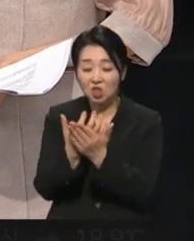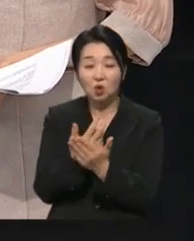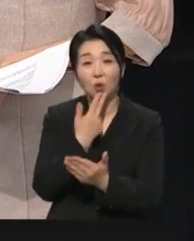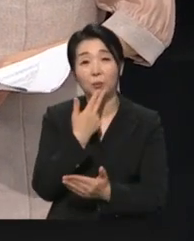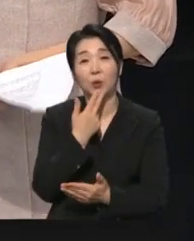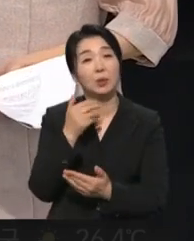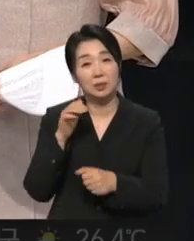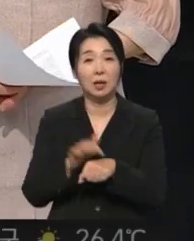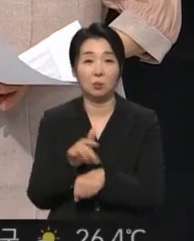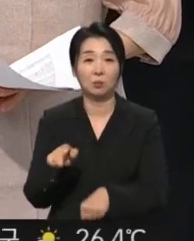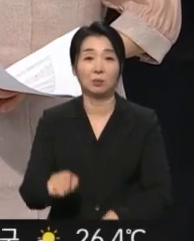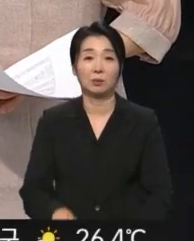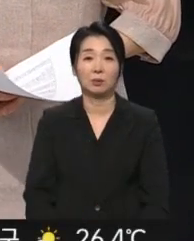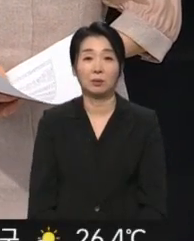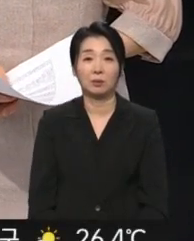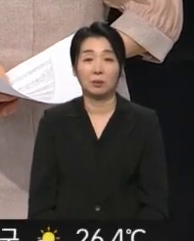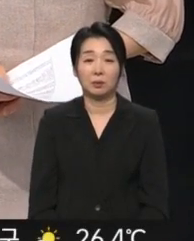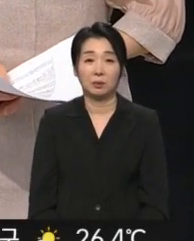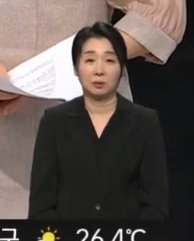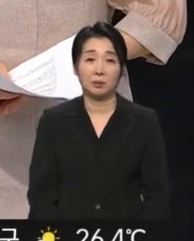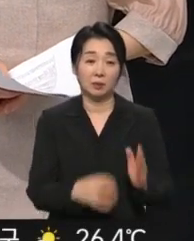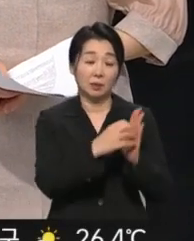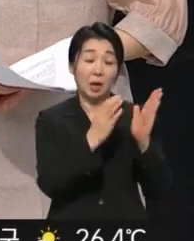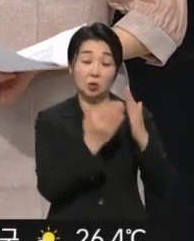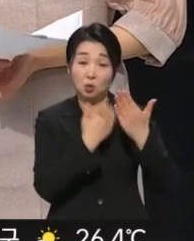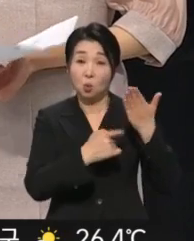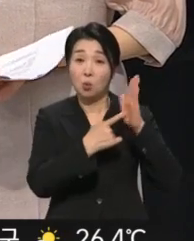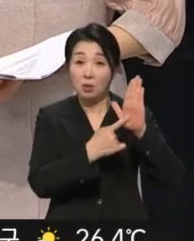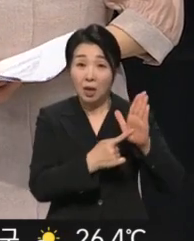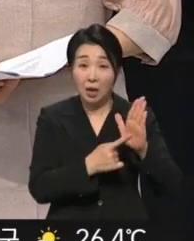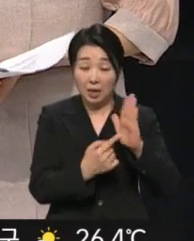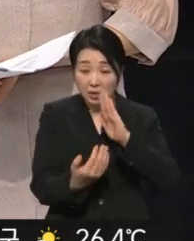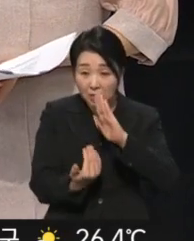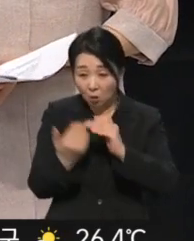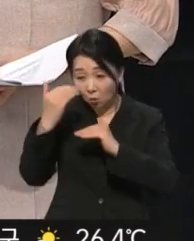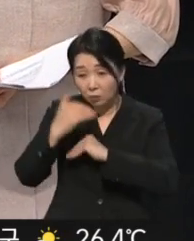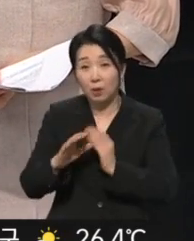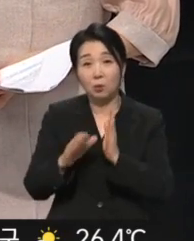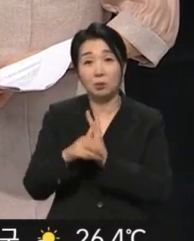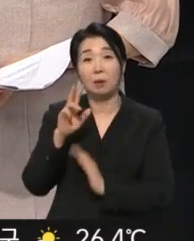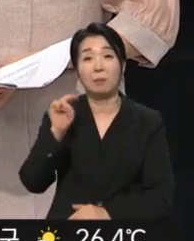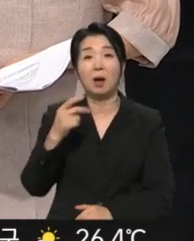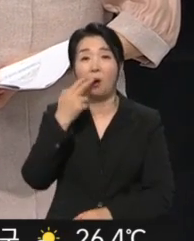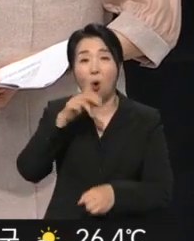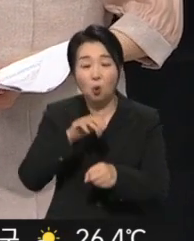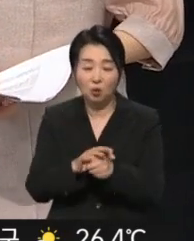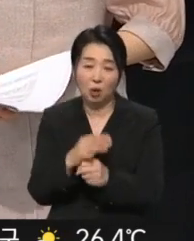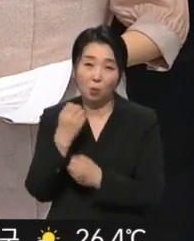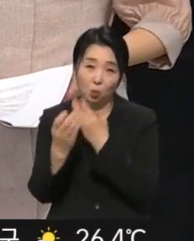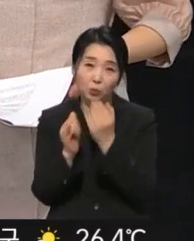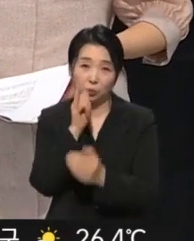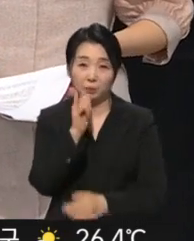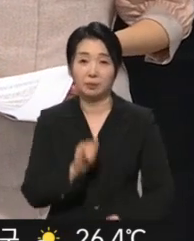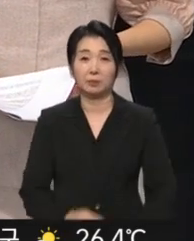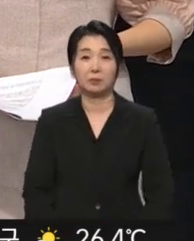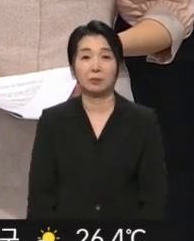없다고 지적한 건데요. 이미 공개된 다큐멘터리 예고편에서는 박 전 시장의 억울함을 호소하고 있습니다.